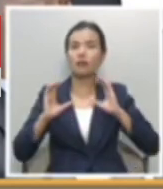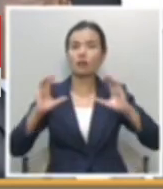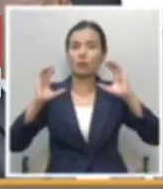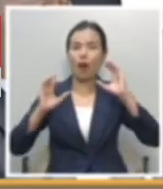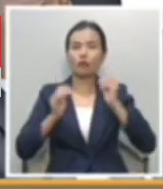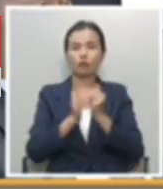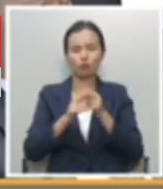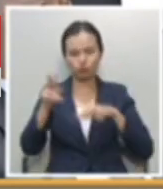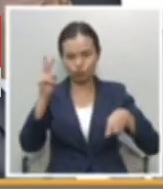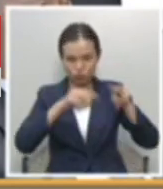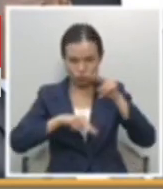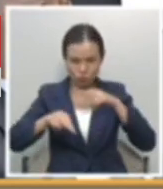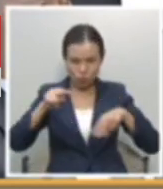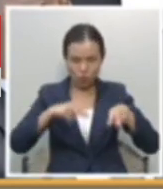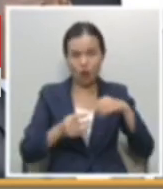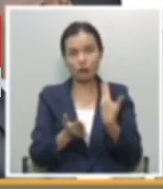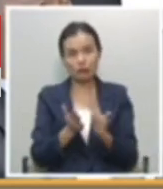วินัย